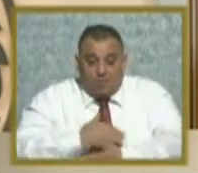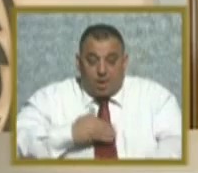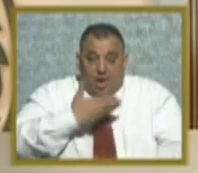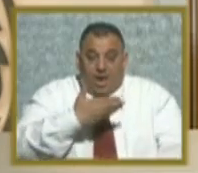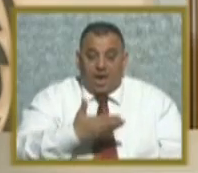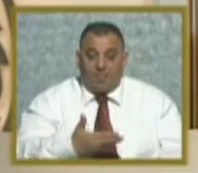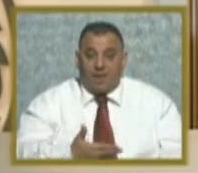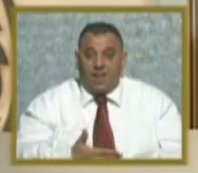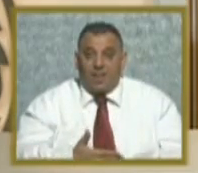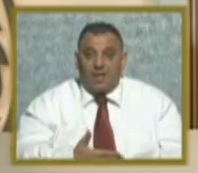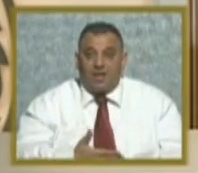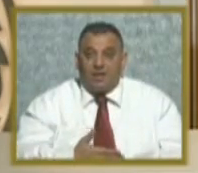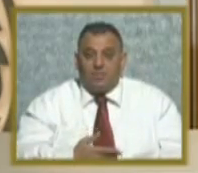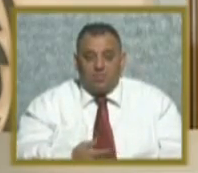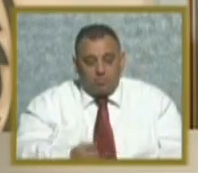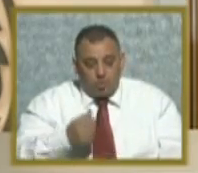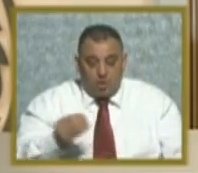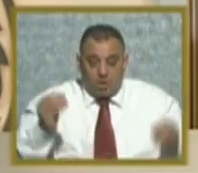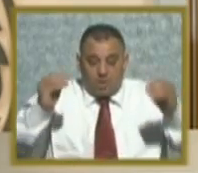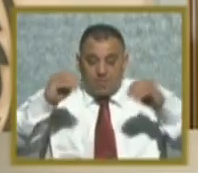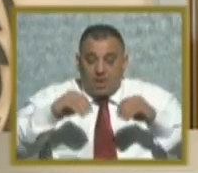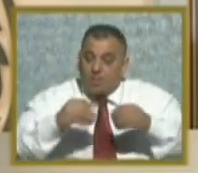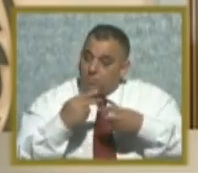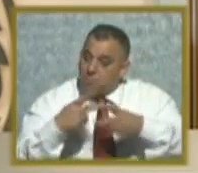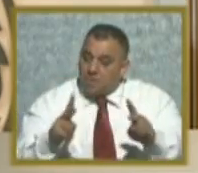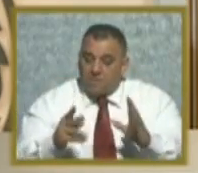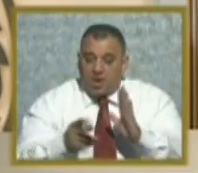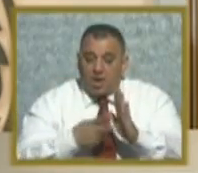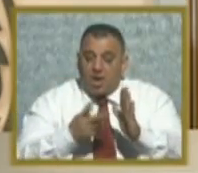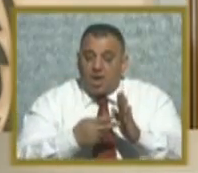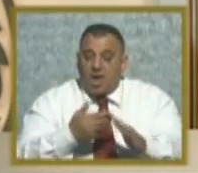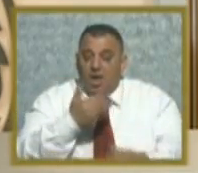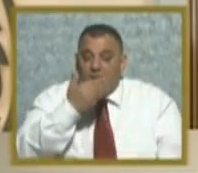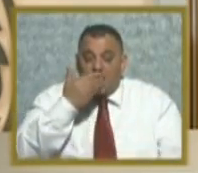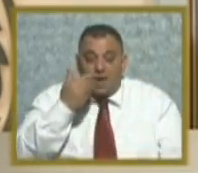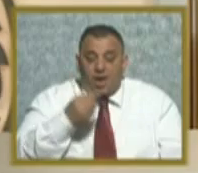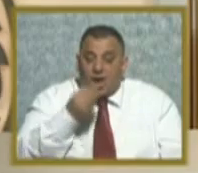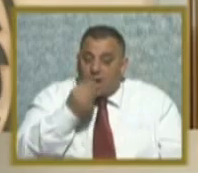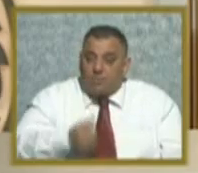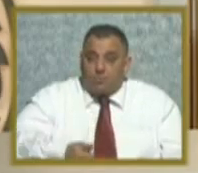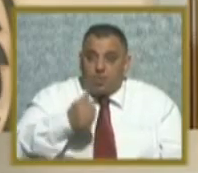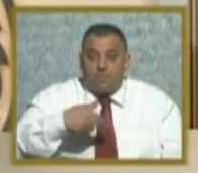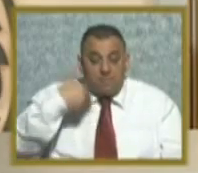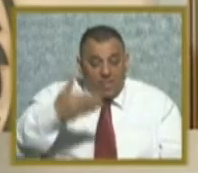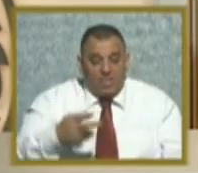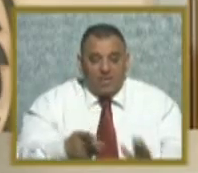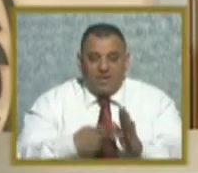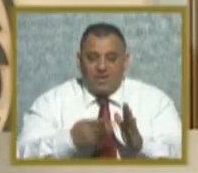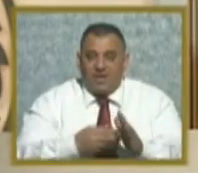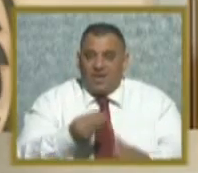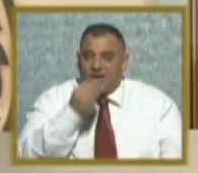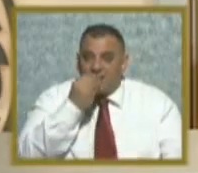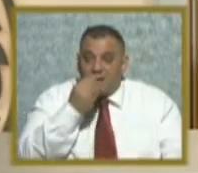بالبطن مثلا، هذا مأذون لها بالفطر لأنها في حكم المريضة، وبعد ذلك تقضي، سواء